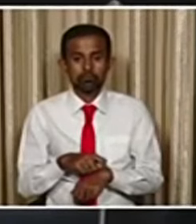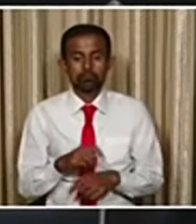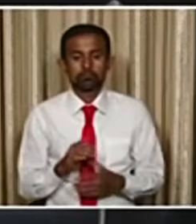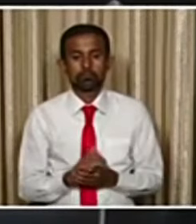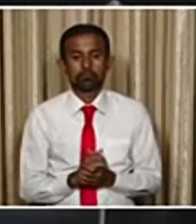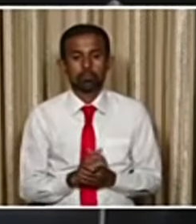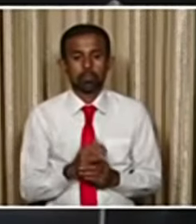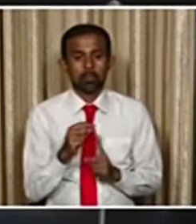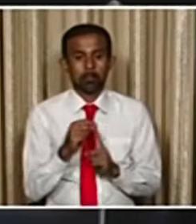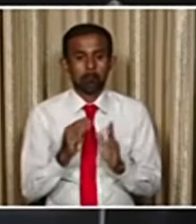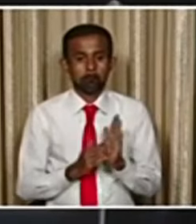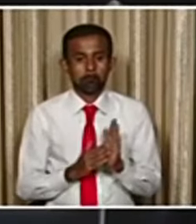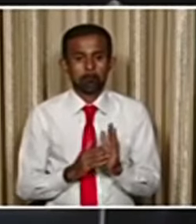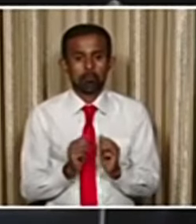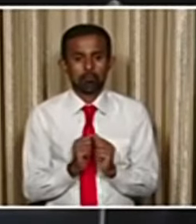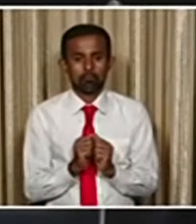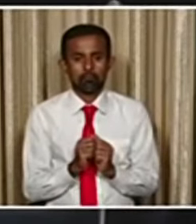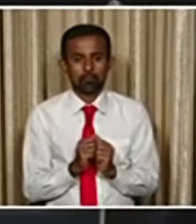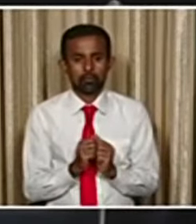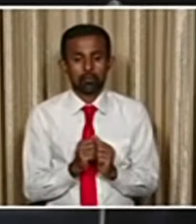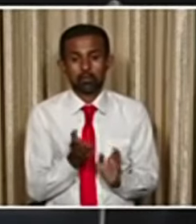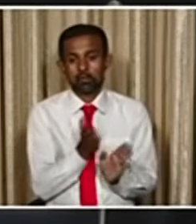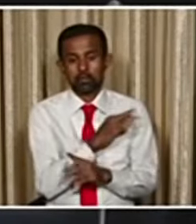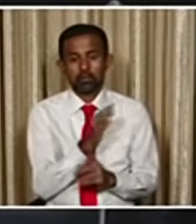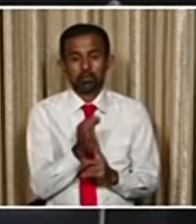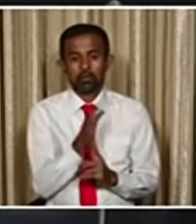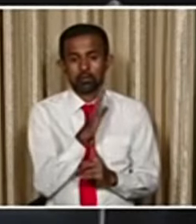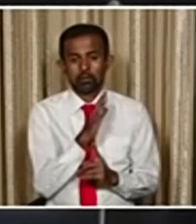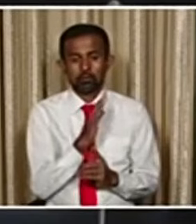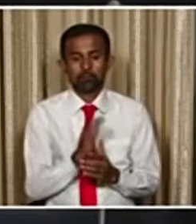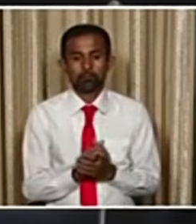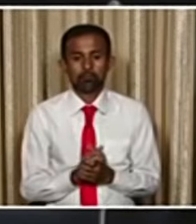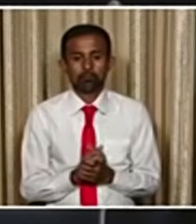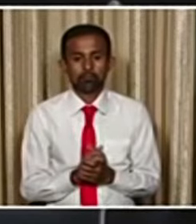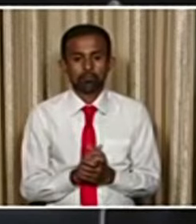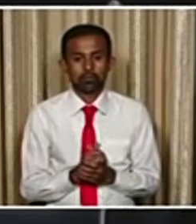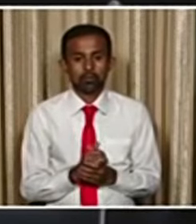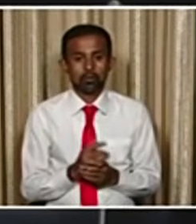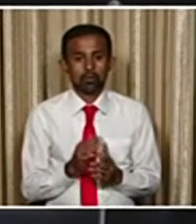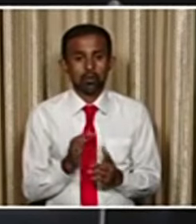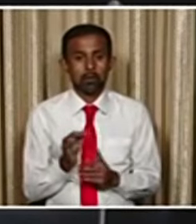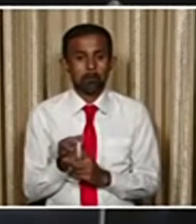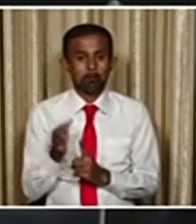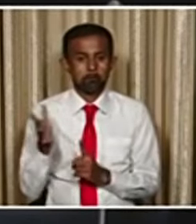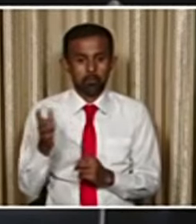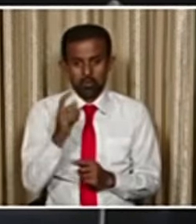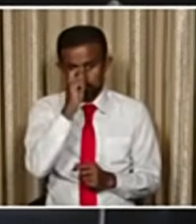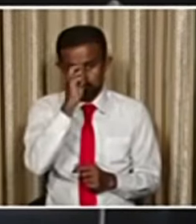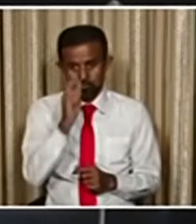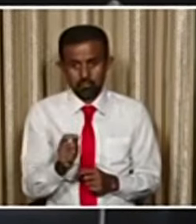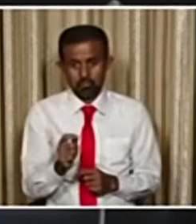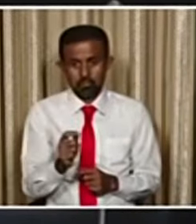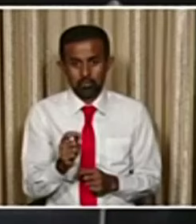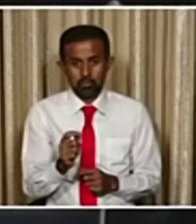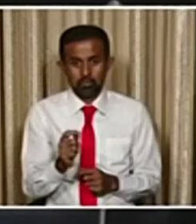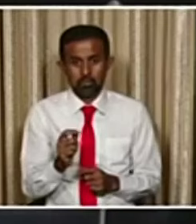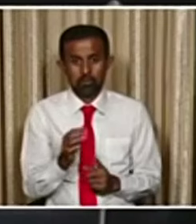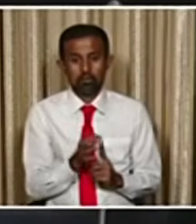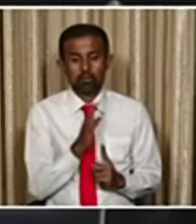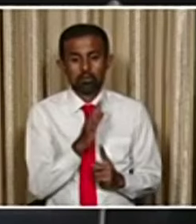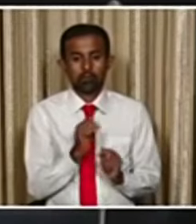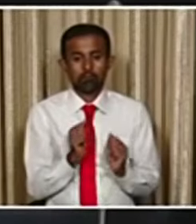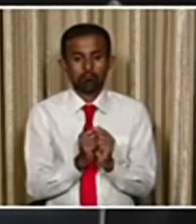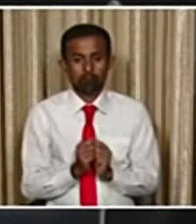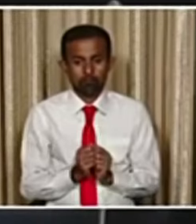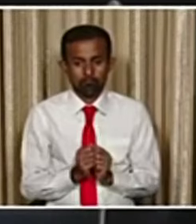ಗರು ಅಗ್ರಾಮಾತ್ಯ ಹಟಿಯ ಹಟಿಯಟ ಹಿಟಿಯೇ ಹಿಟಪು ಜನಾಧಿಪತ್ಯುಮ ಅಪೇ ರಣಸಿಂಹ ಪ್ರೇಮದಾಸ ಮತ್ತುಮ